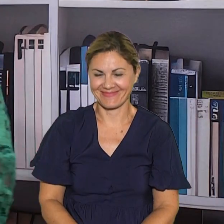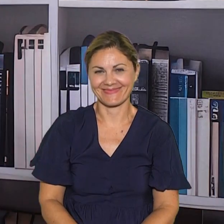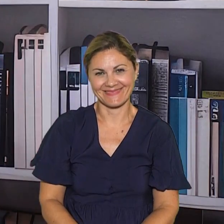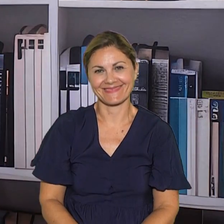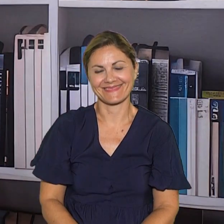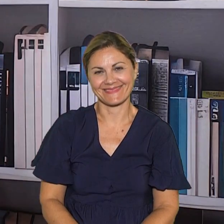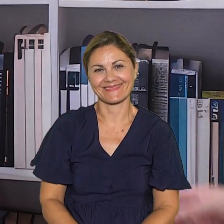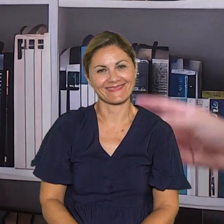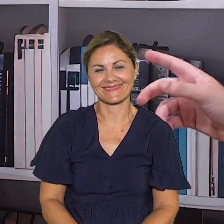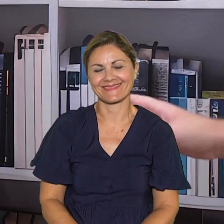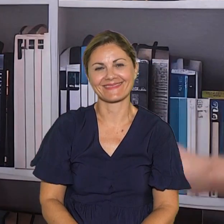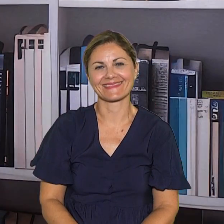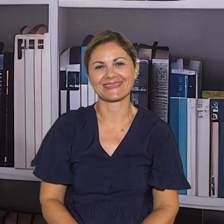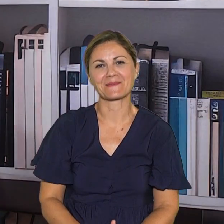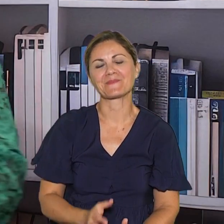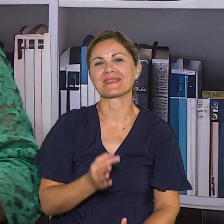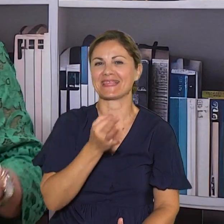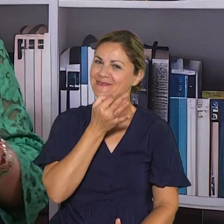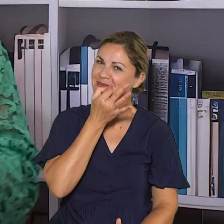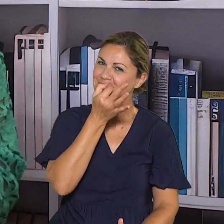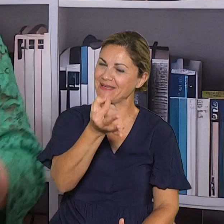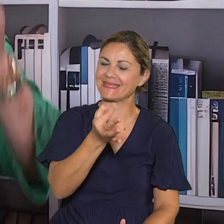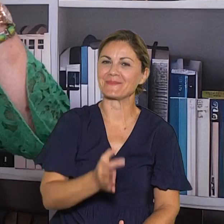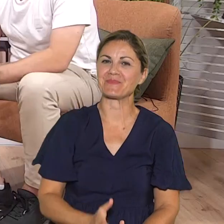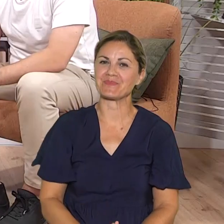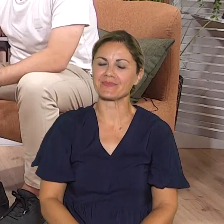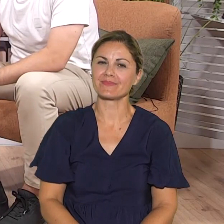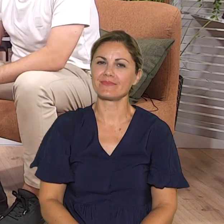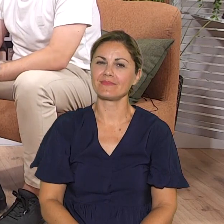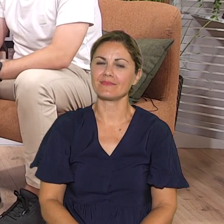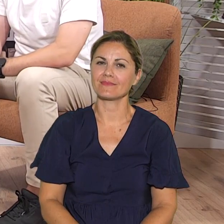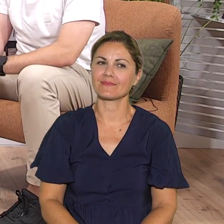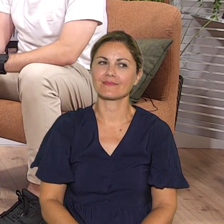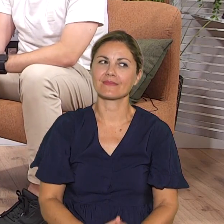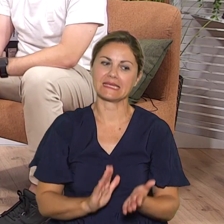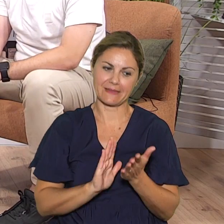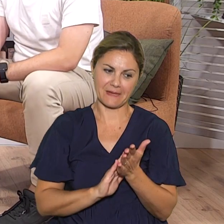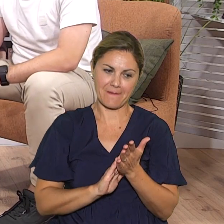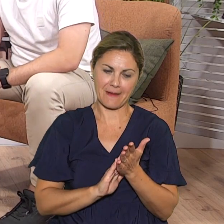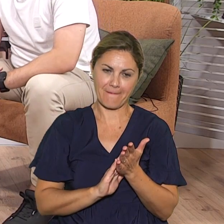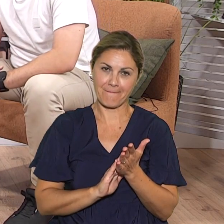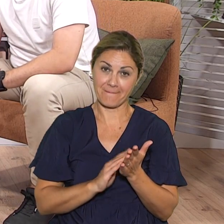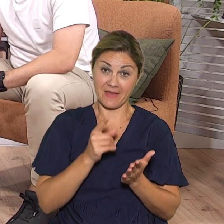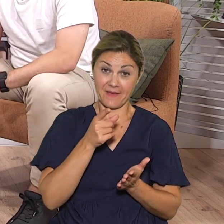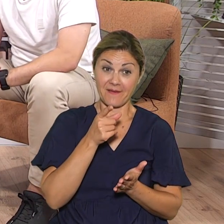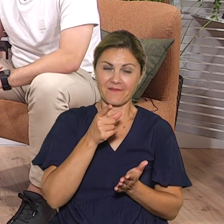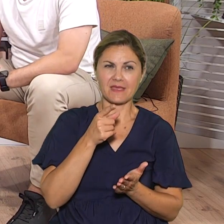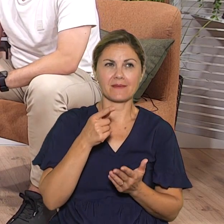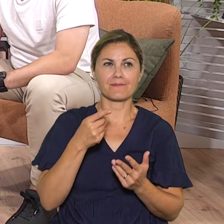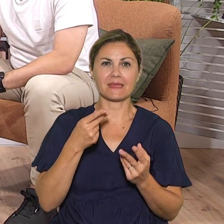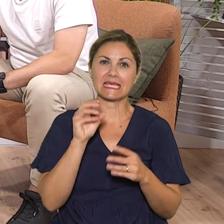ćemo i završiti danas. Samo da vas još pitam, zašto biste vi predložili danas mladima da se bave pisanjem?